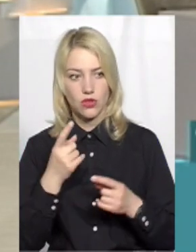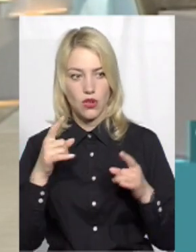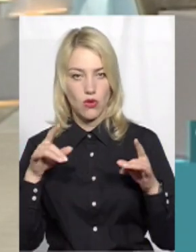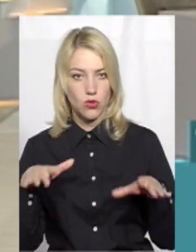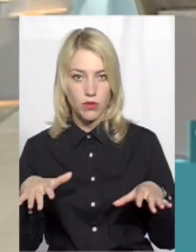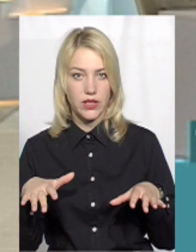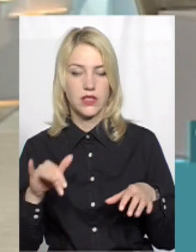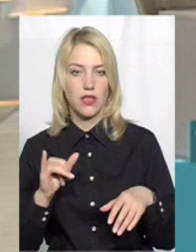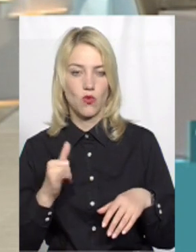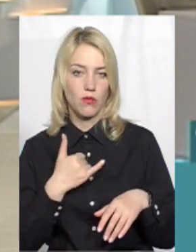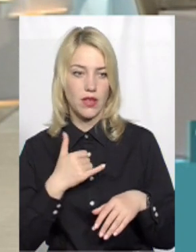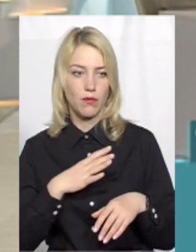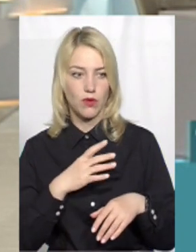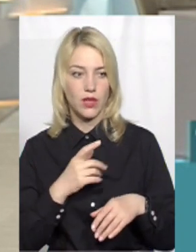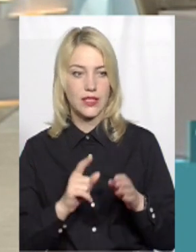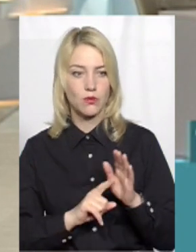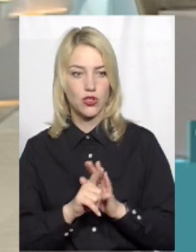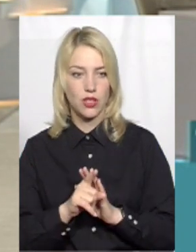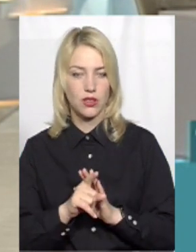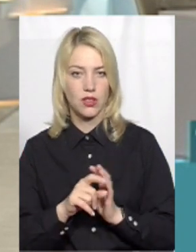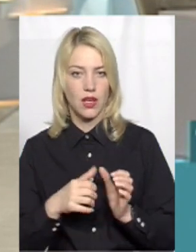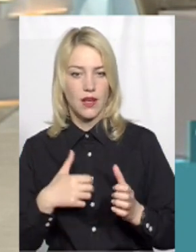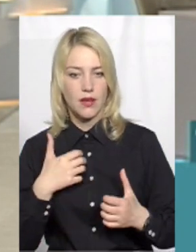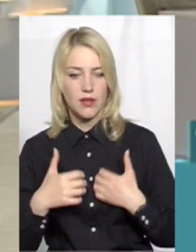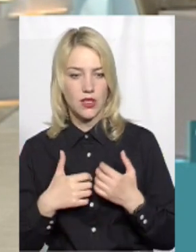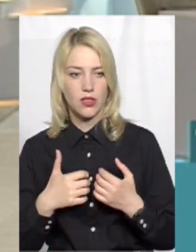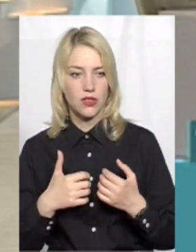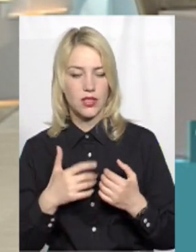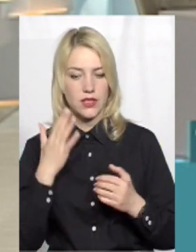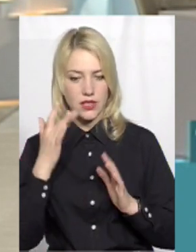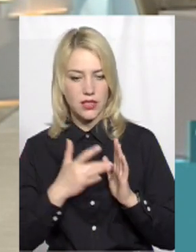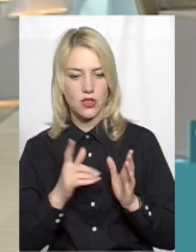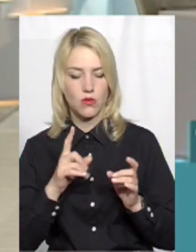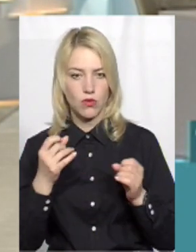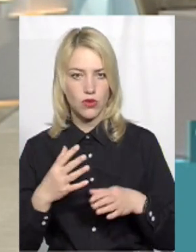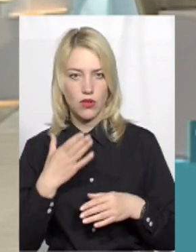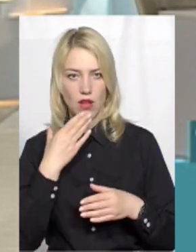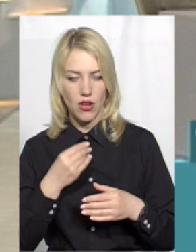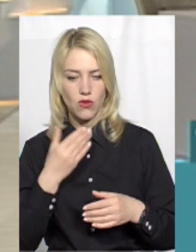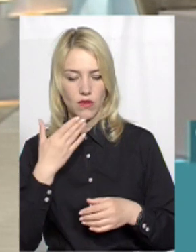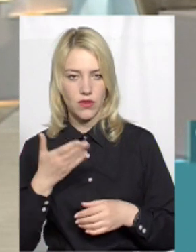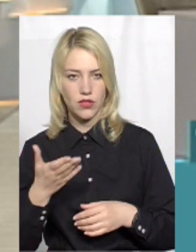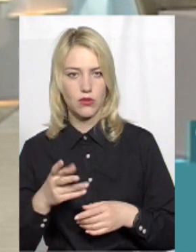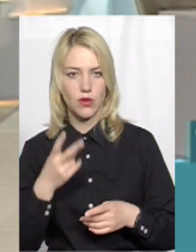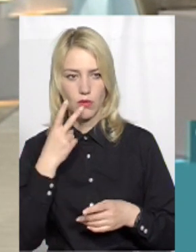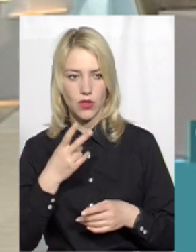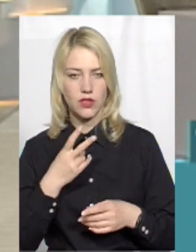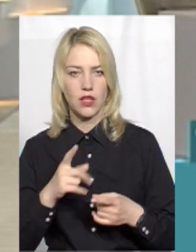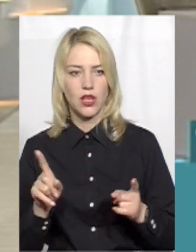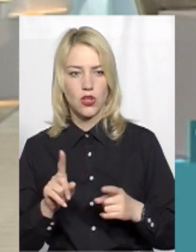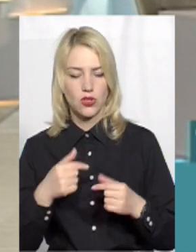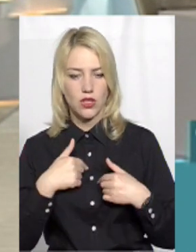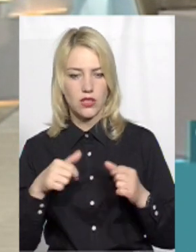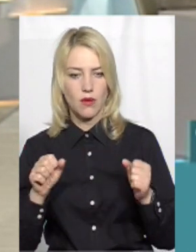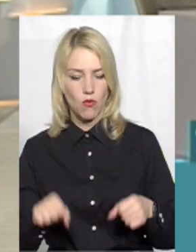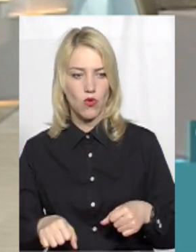І в мене була спочатку ціль, коли я йшла на ці збори, щоб просто гарно виступити, щоб показати людям, що